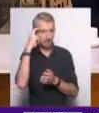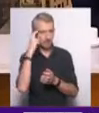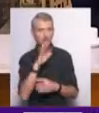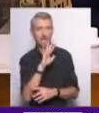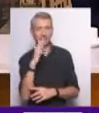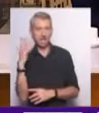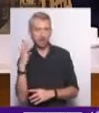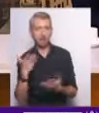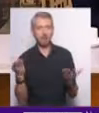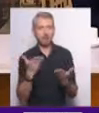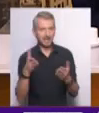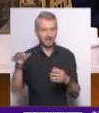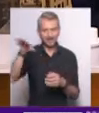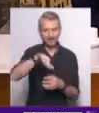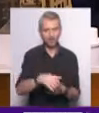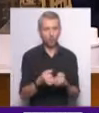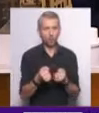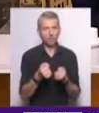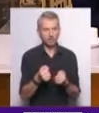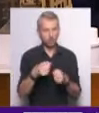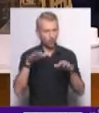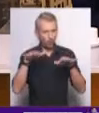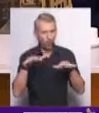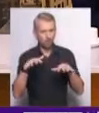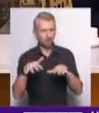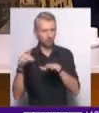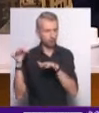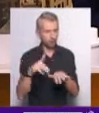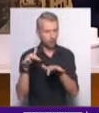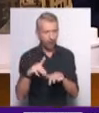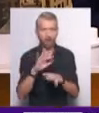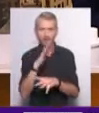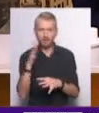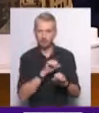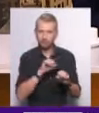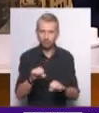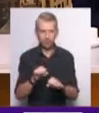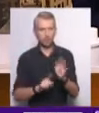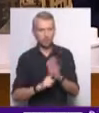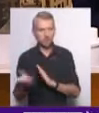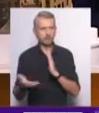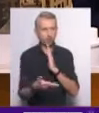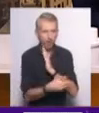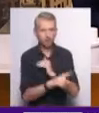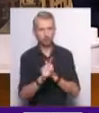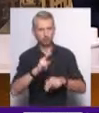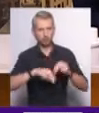дерева, які на схилах утримують опади, шалені опади, почали вирубати для того, щоб